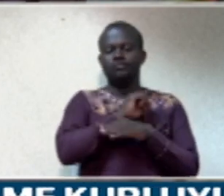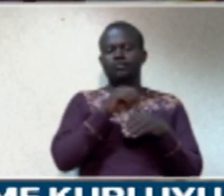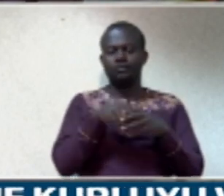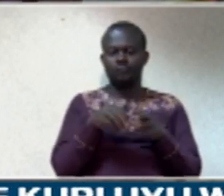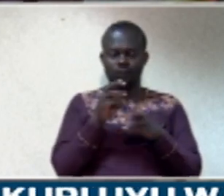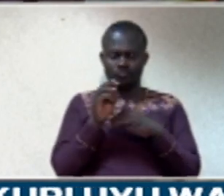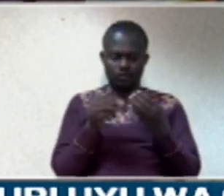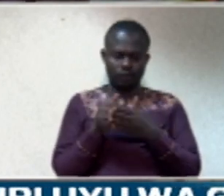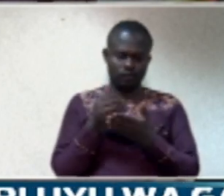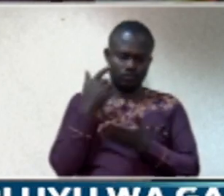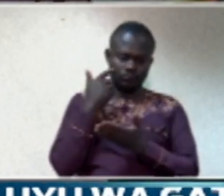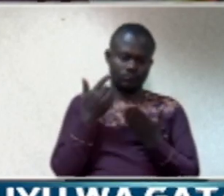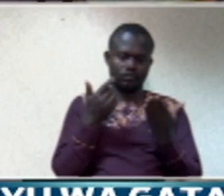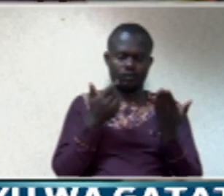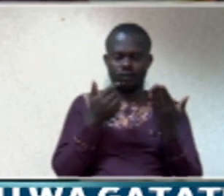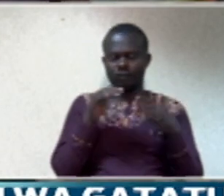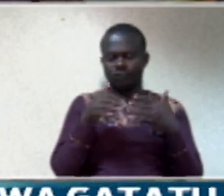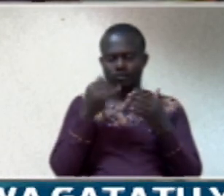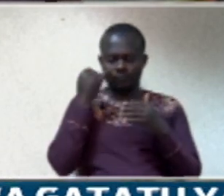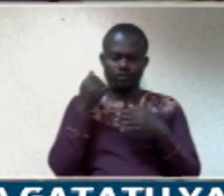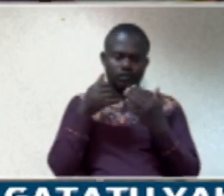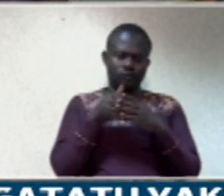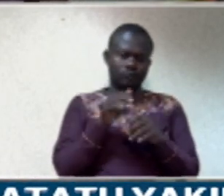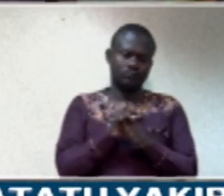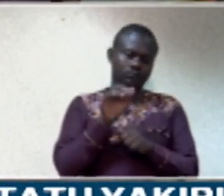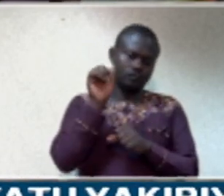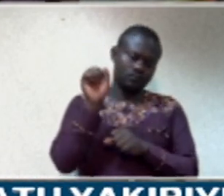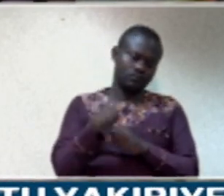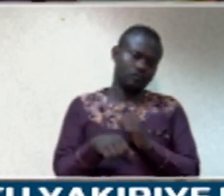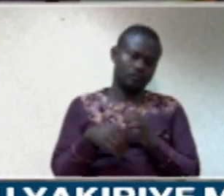buryo bw'uburemere bafite cyane cyane ko arashobora